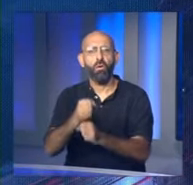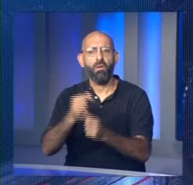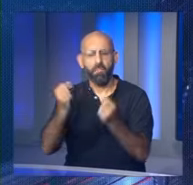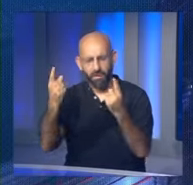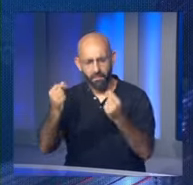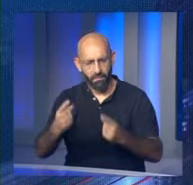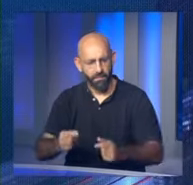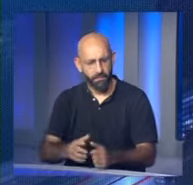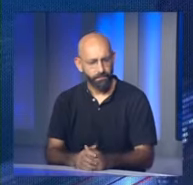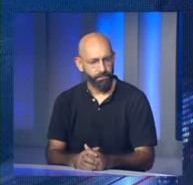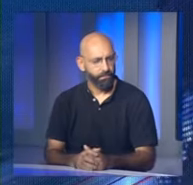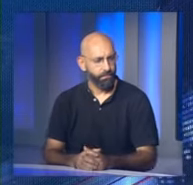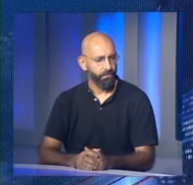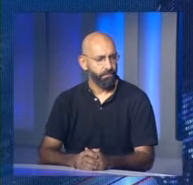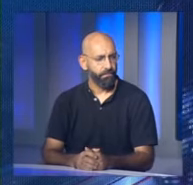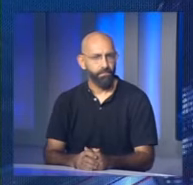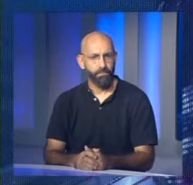قتل